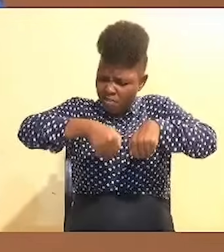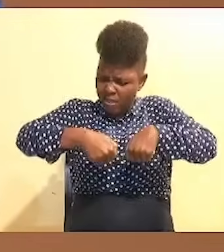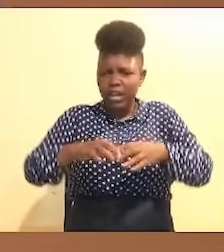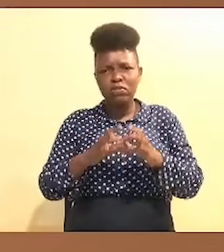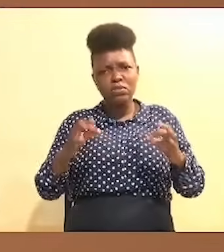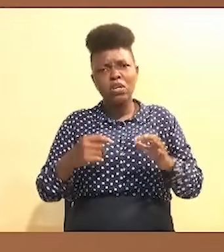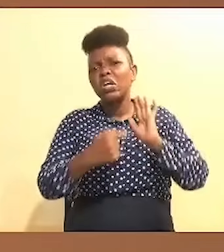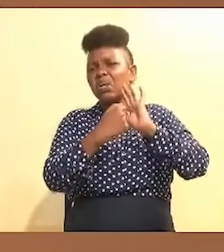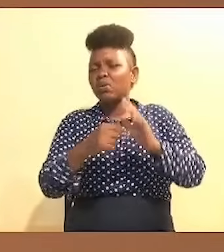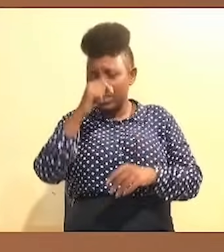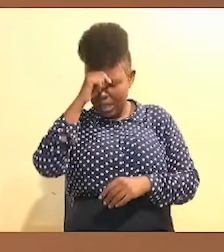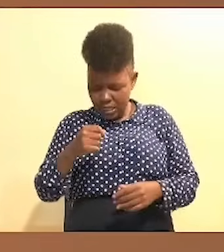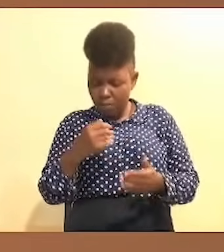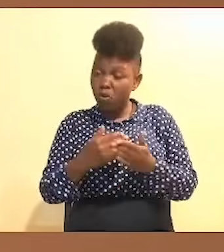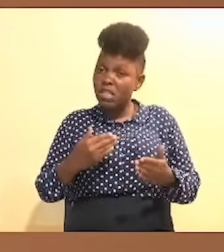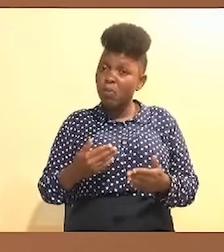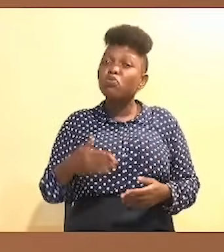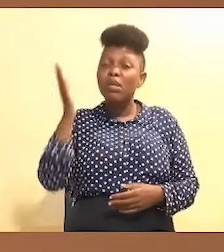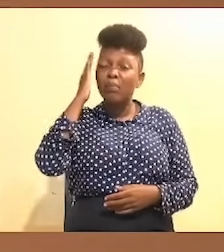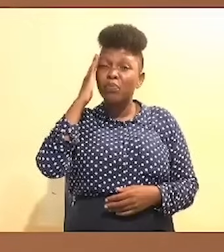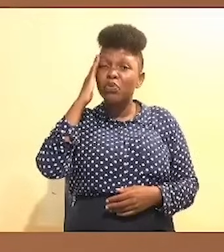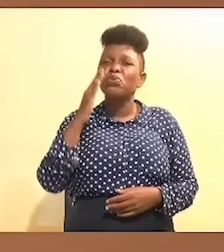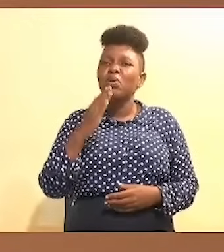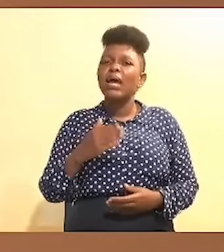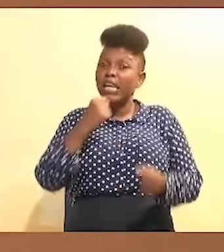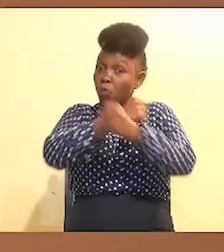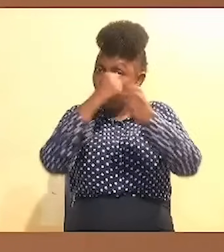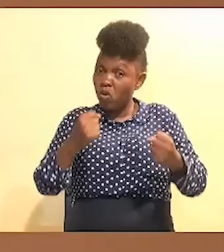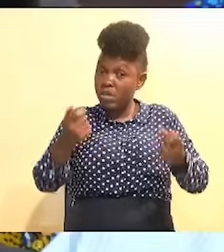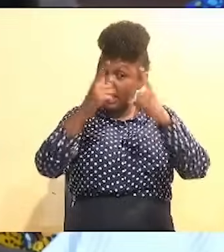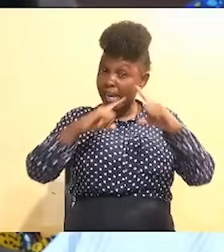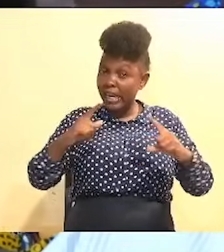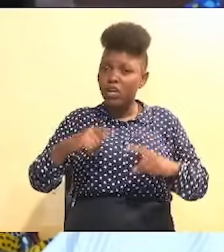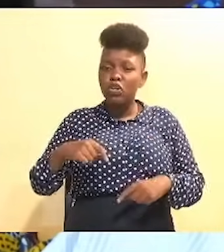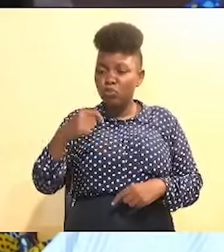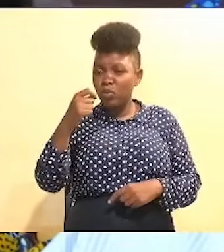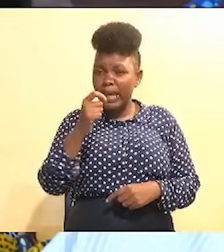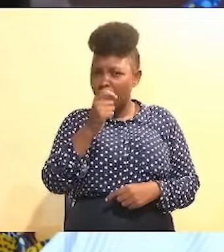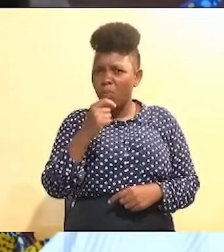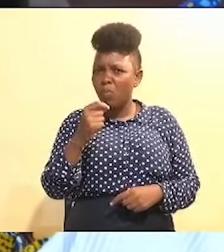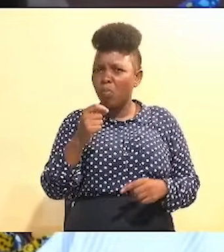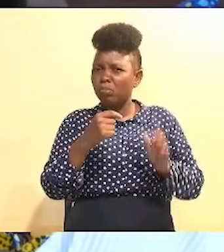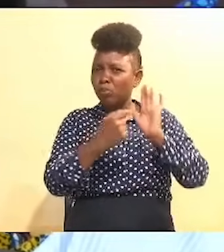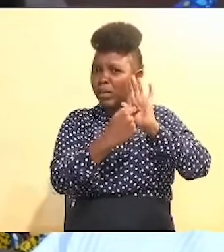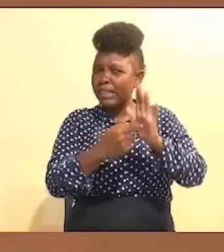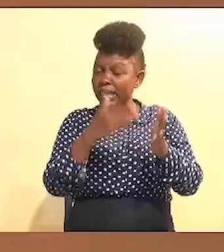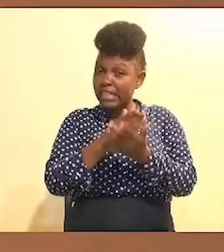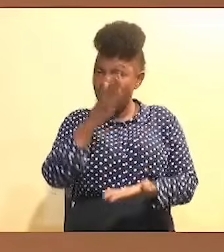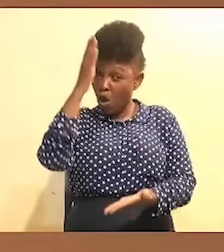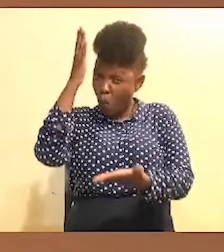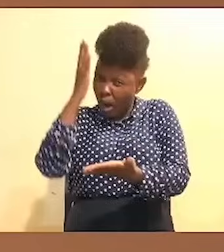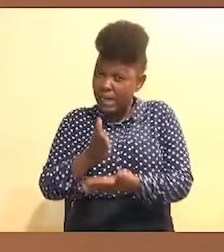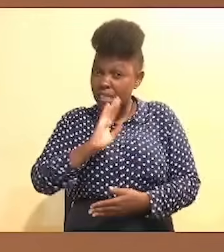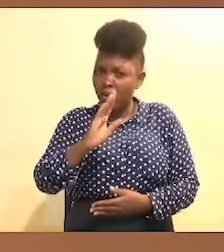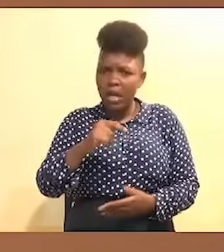tu heshima kwa kuwa tumemjua ni Masihi. Lakini kama tungechora katika uhalisia wake, Yesu alikuwa anavaa viatu